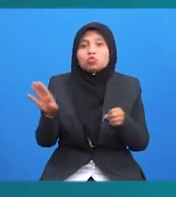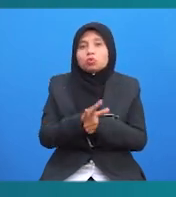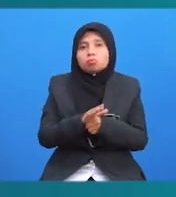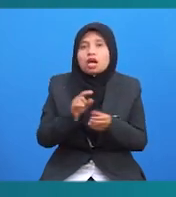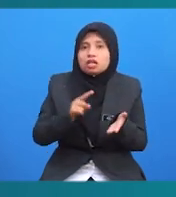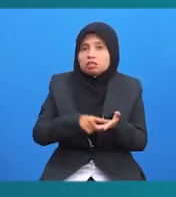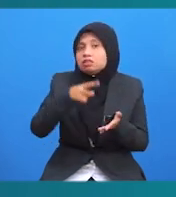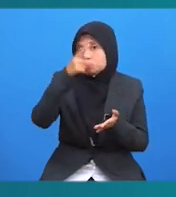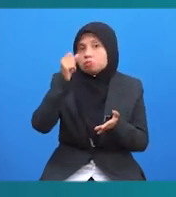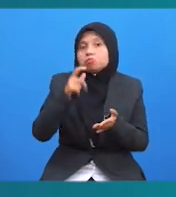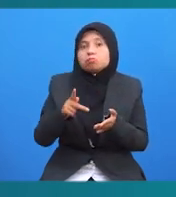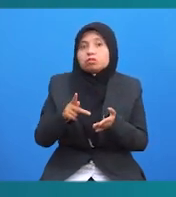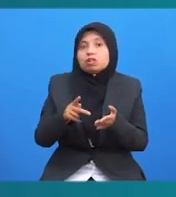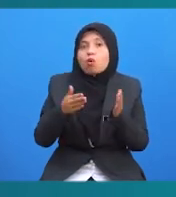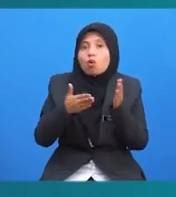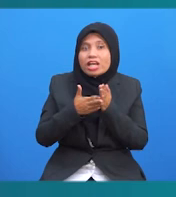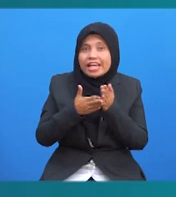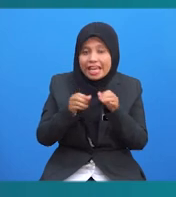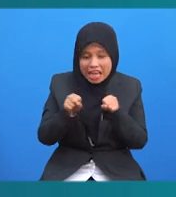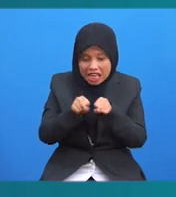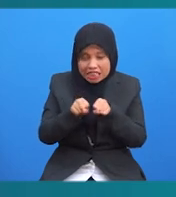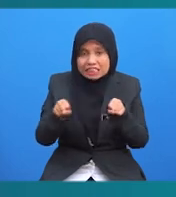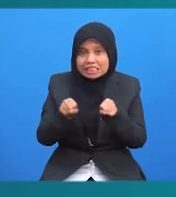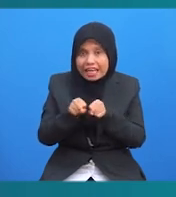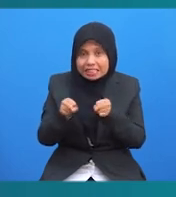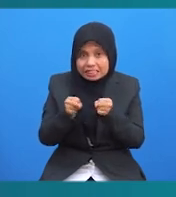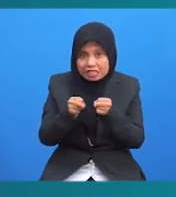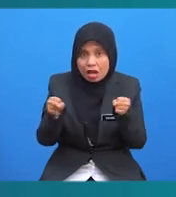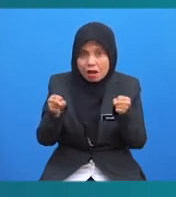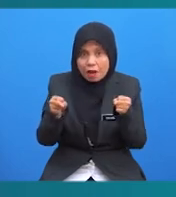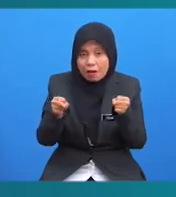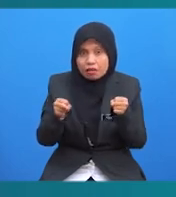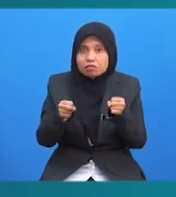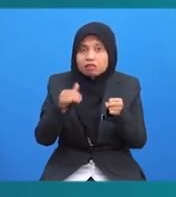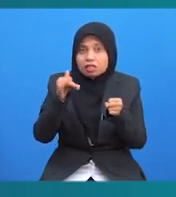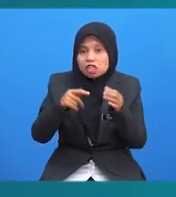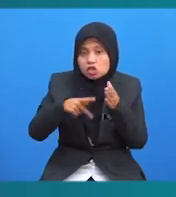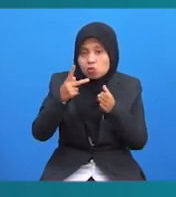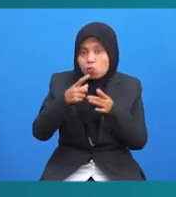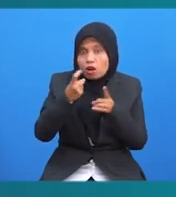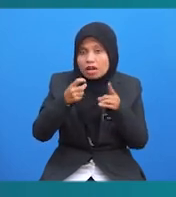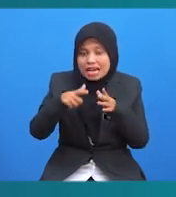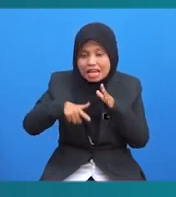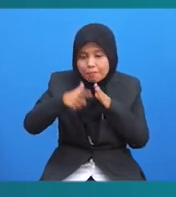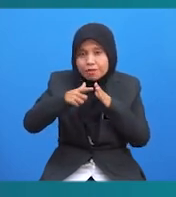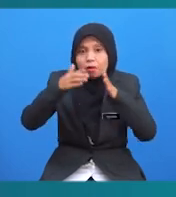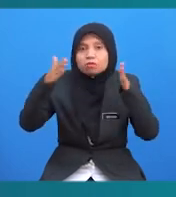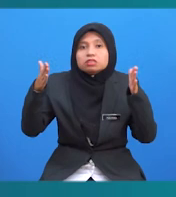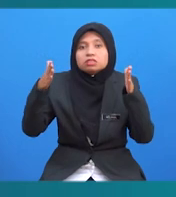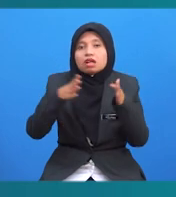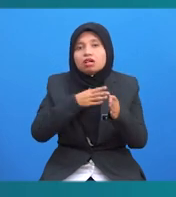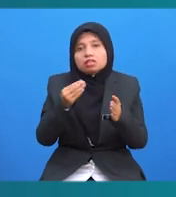Ini disebabkan oleh saiz permukaan cahaya yang keluar daripada speedlight lebih besar.